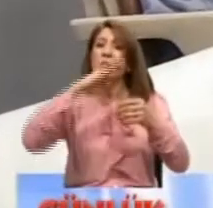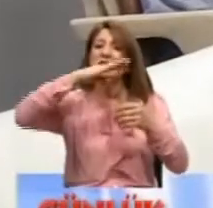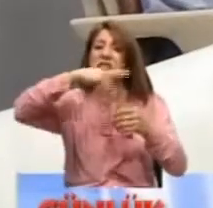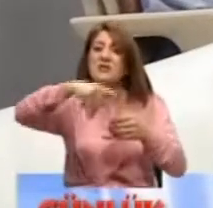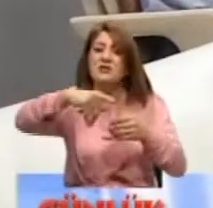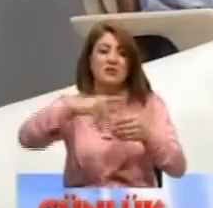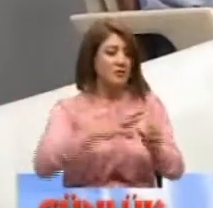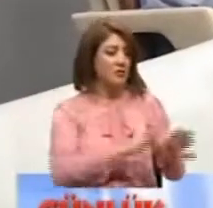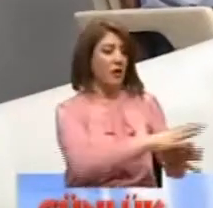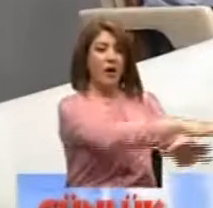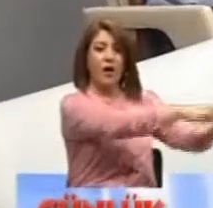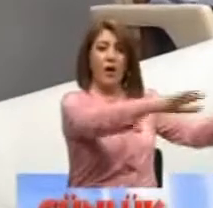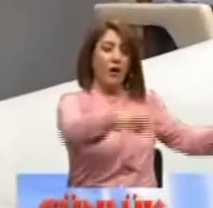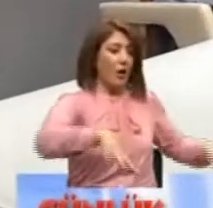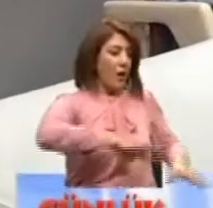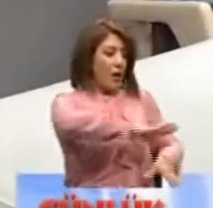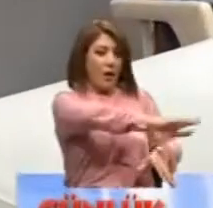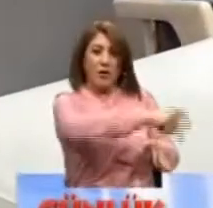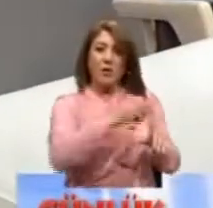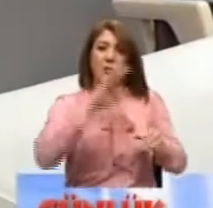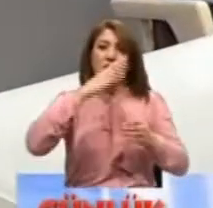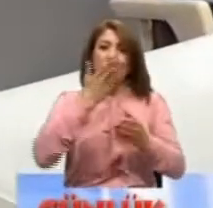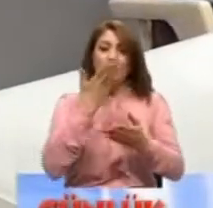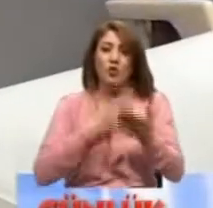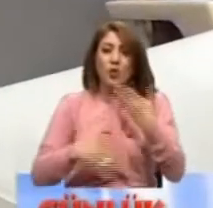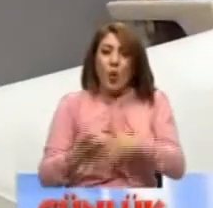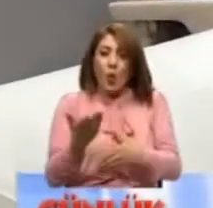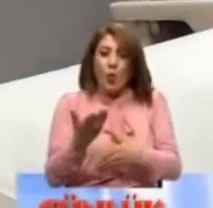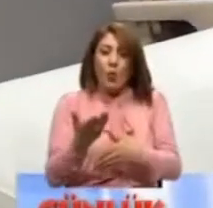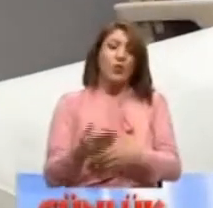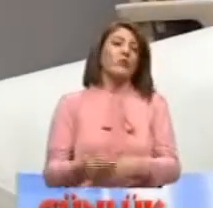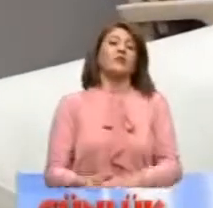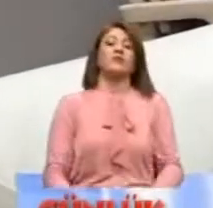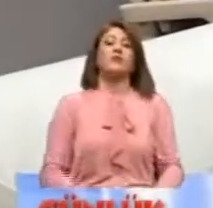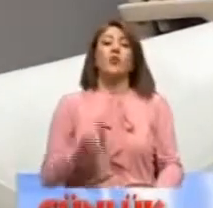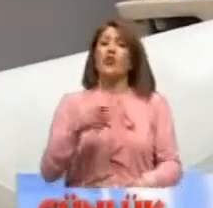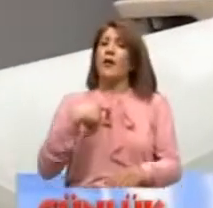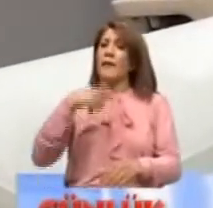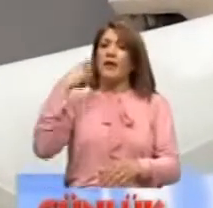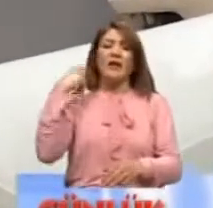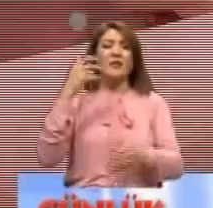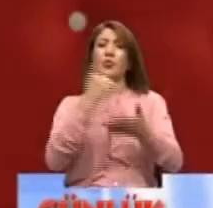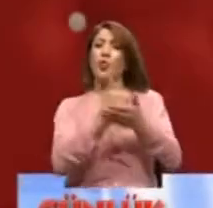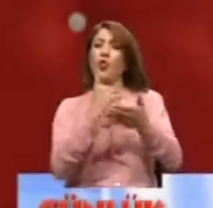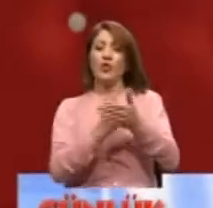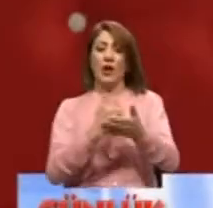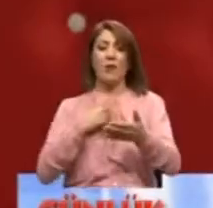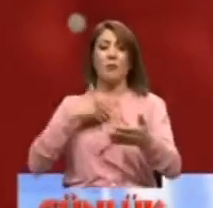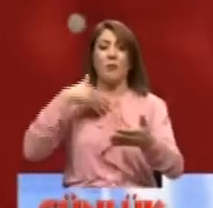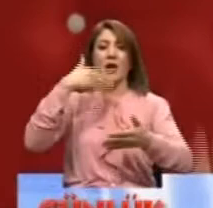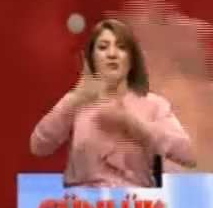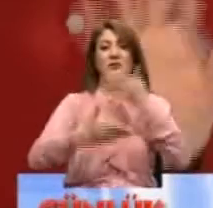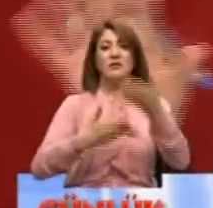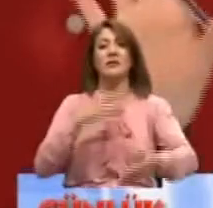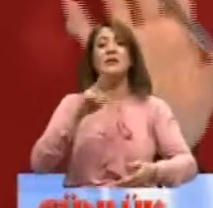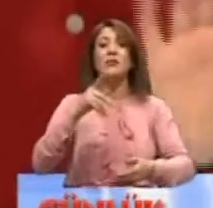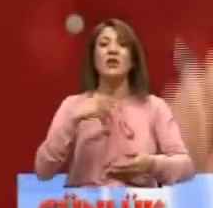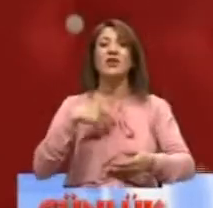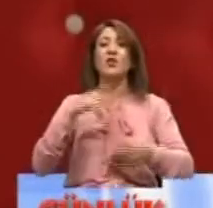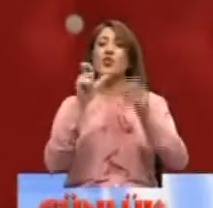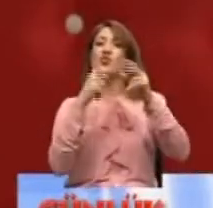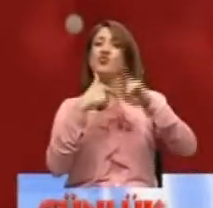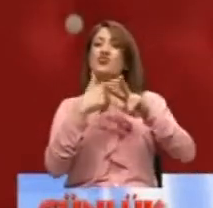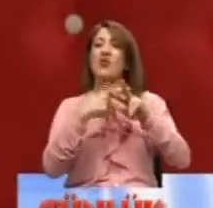geldiğinde tarlada hiç mısır kalmamıştı. İşte bu noktada senin daha önceki programlarda verdiğin bilgiye ben değiniyorum ve atıfta bunu. Yani